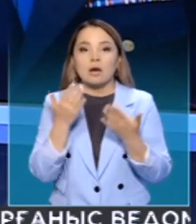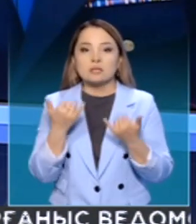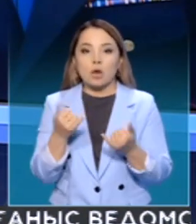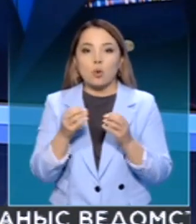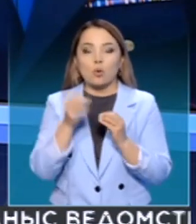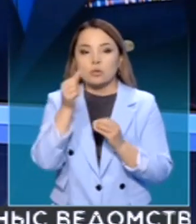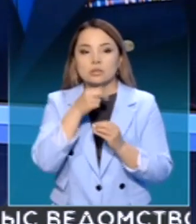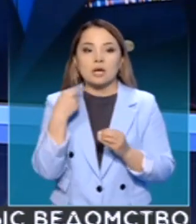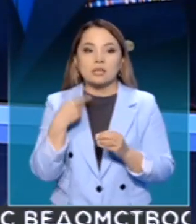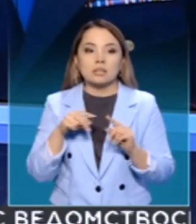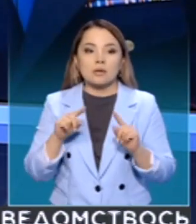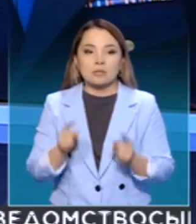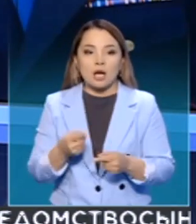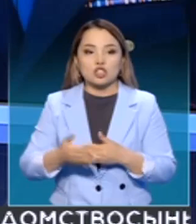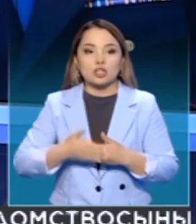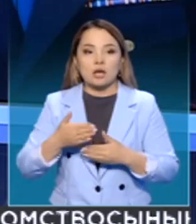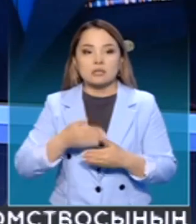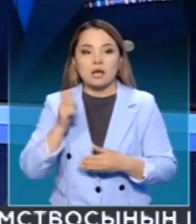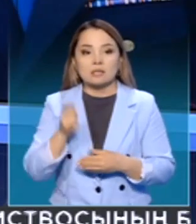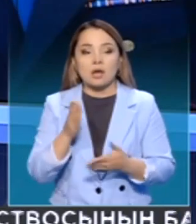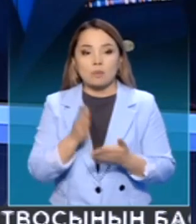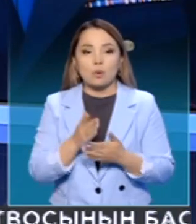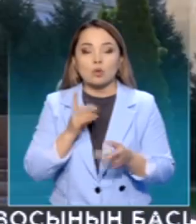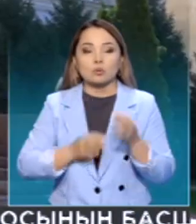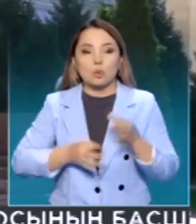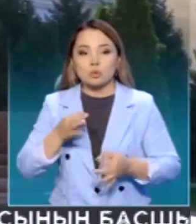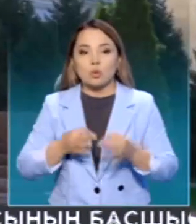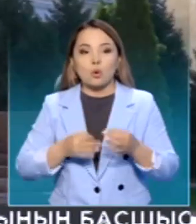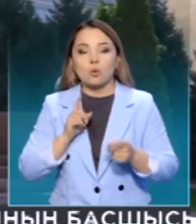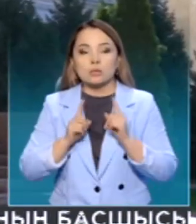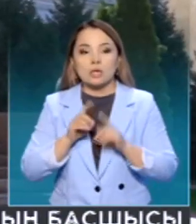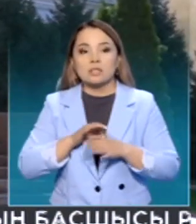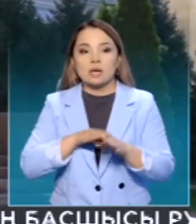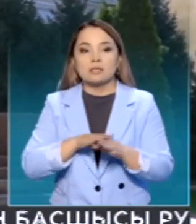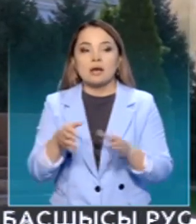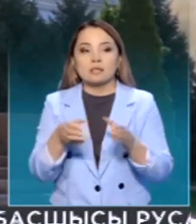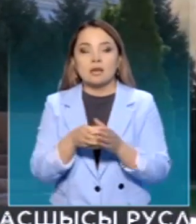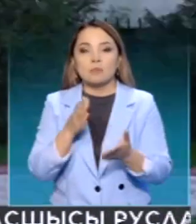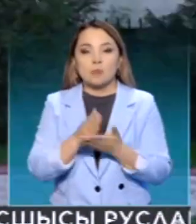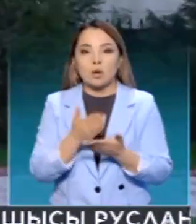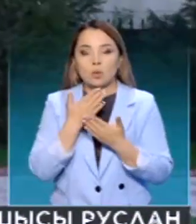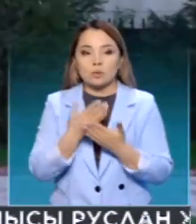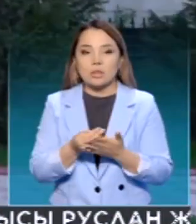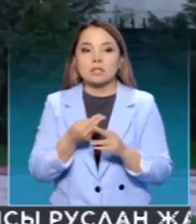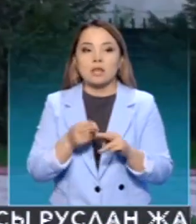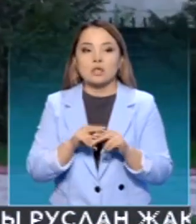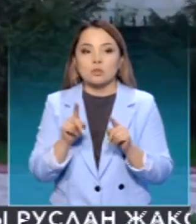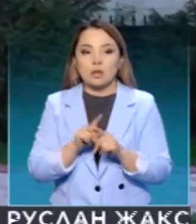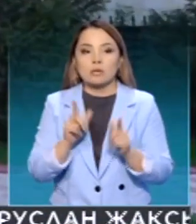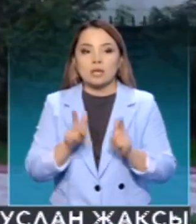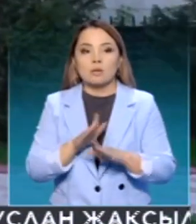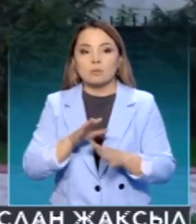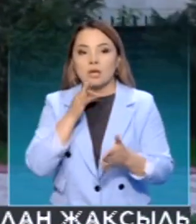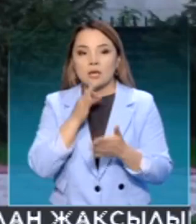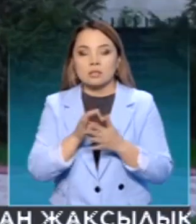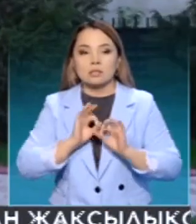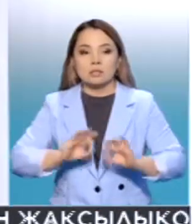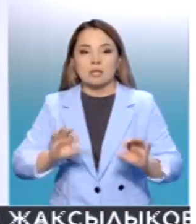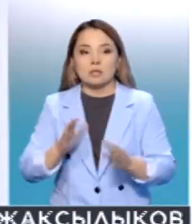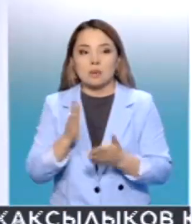мерзім темір торға қамауға жаза кесті. Сот отырысында Күдебаев соңғы сөзінде өзіне тағылған айыптармен келіспейтін